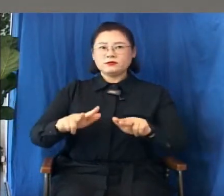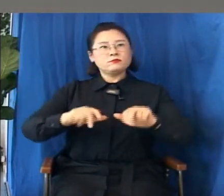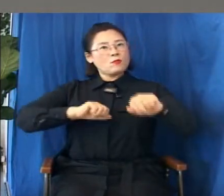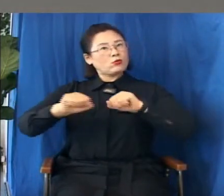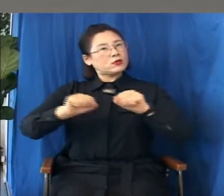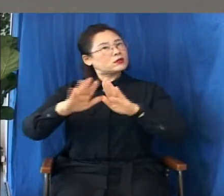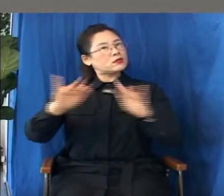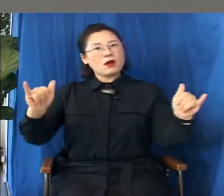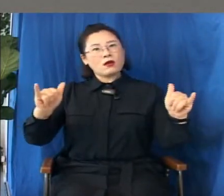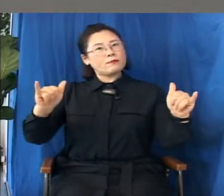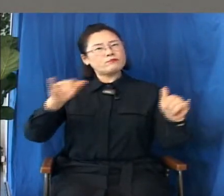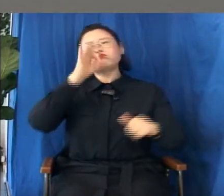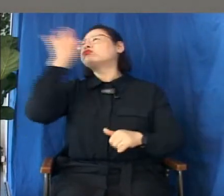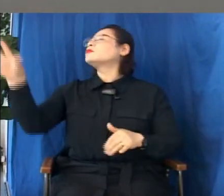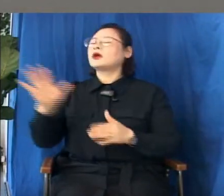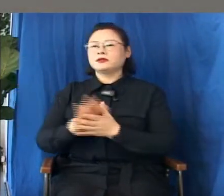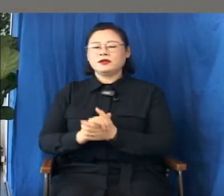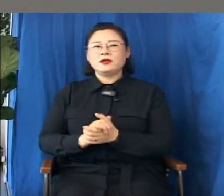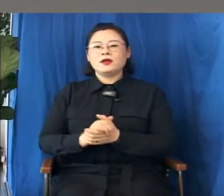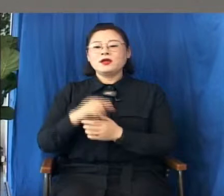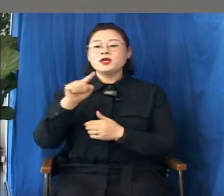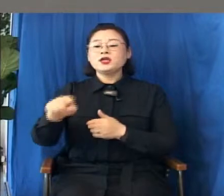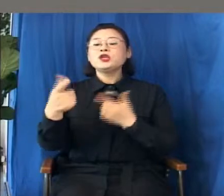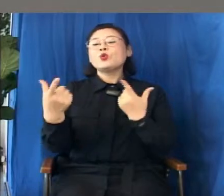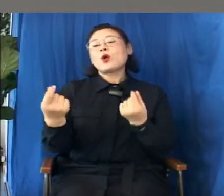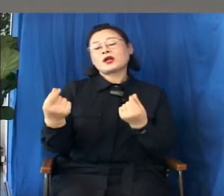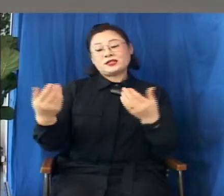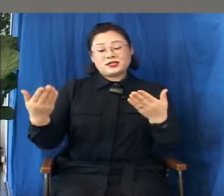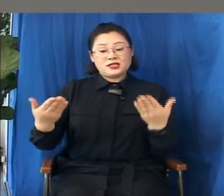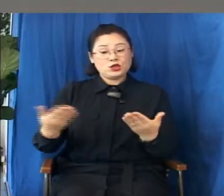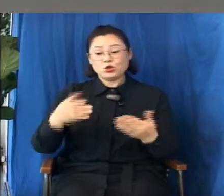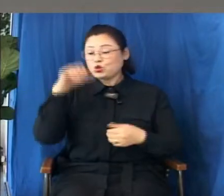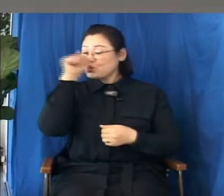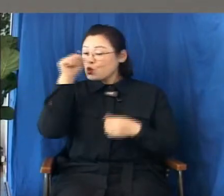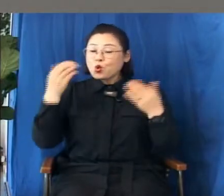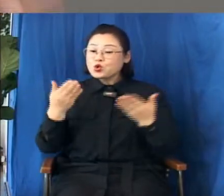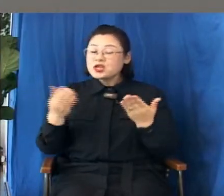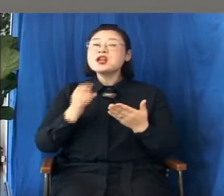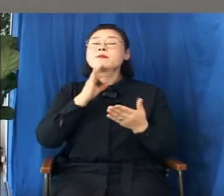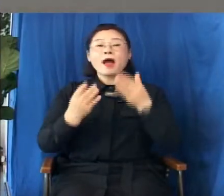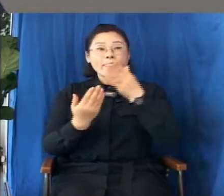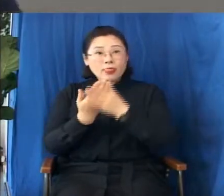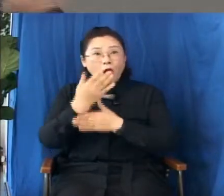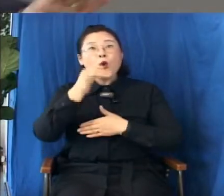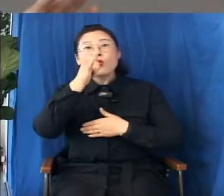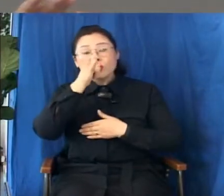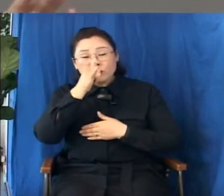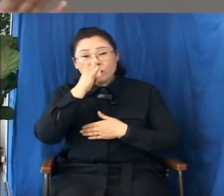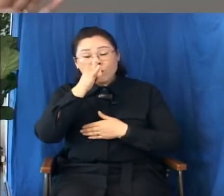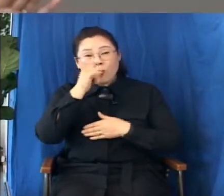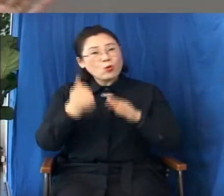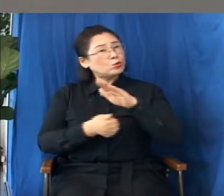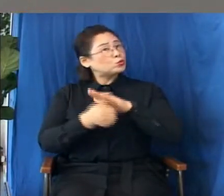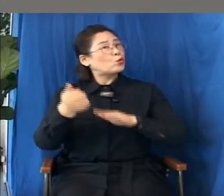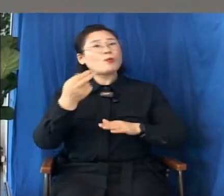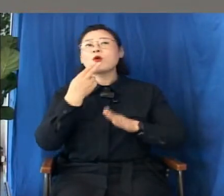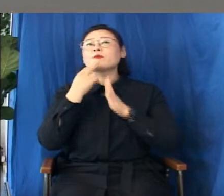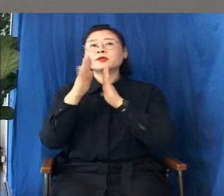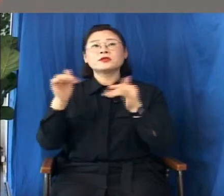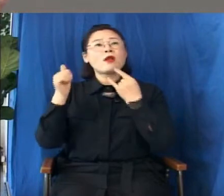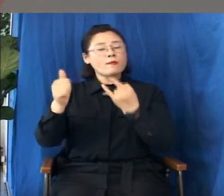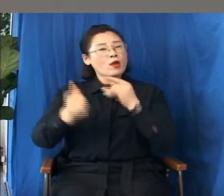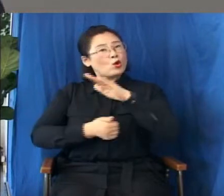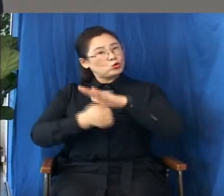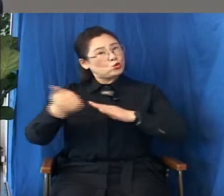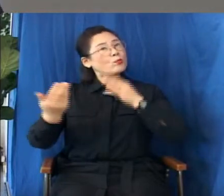거냐? 이런 일들은 좋은 일들만 지금 일어나고 있고 희망이 없던 사람들이 희망이 생기고 의욕이